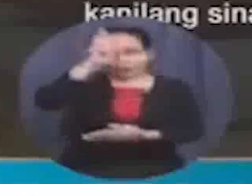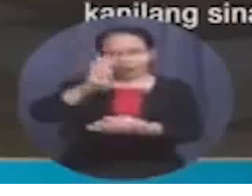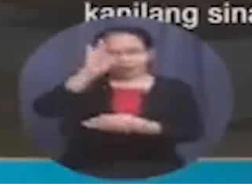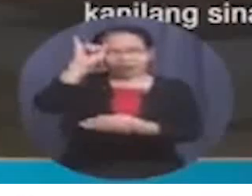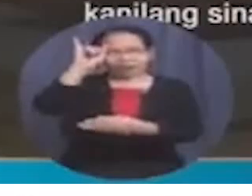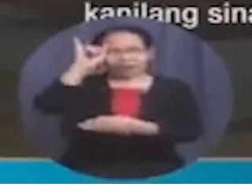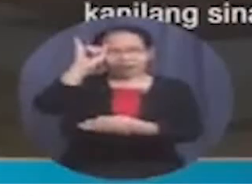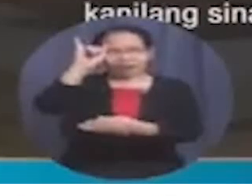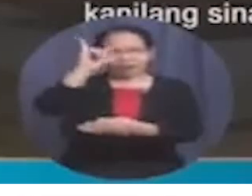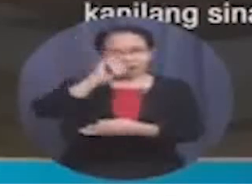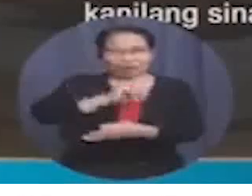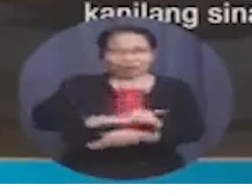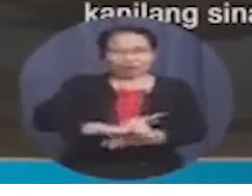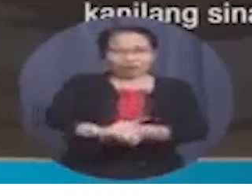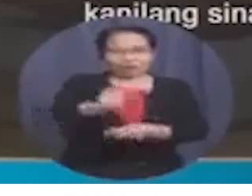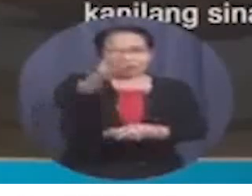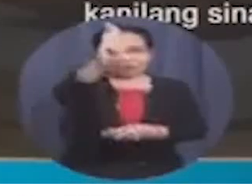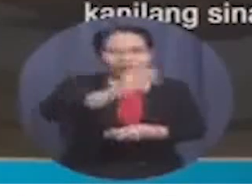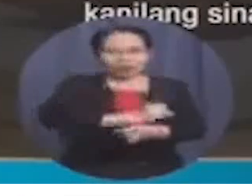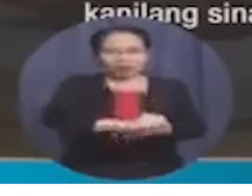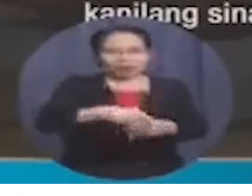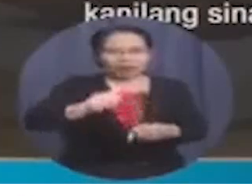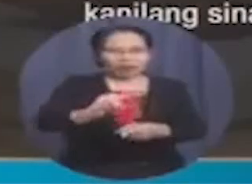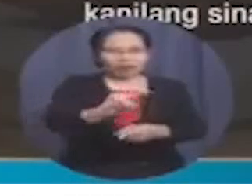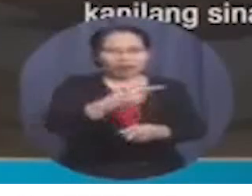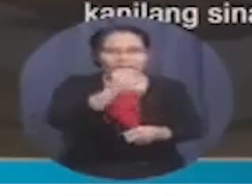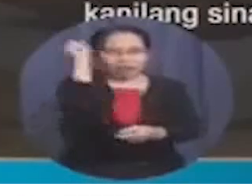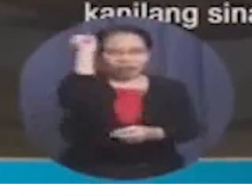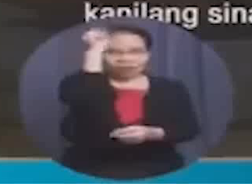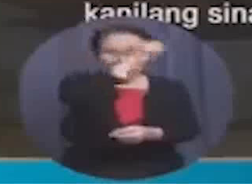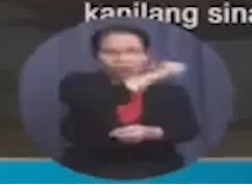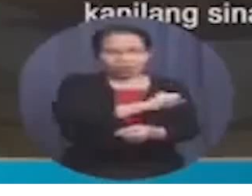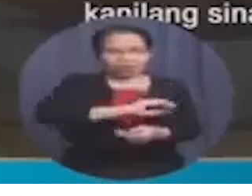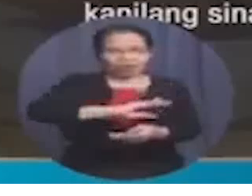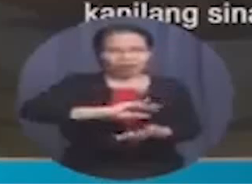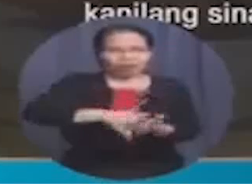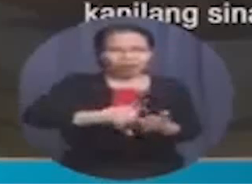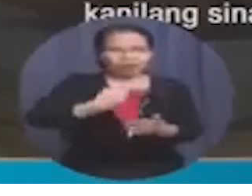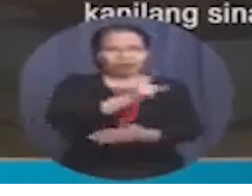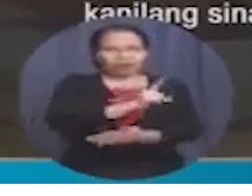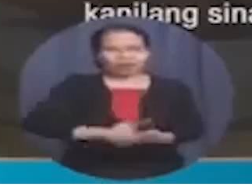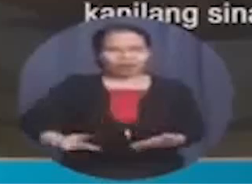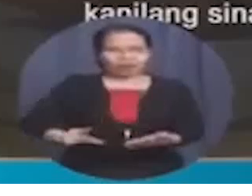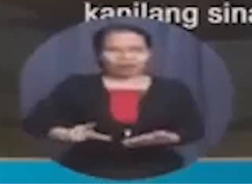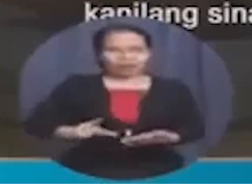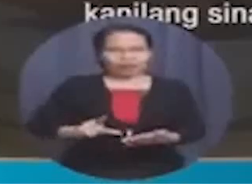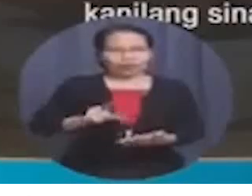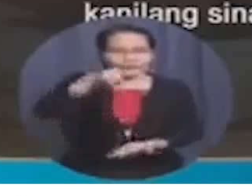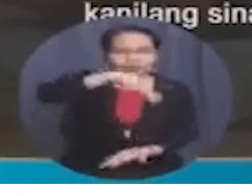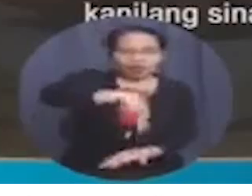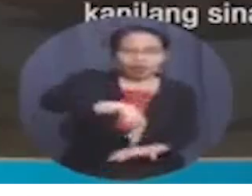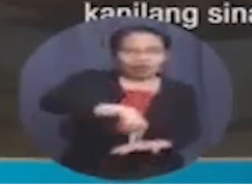Eli. Diretso-diretso, Panginoon ang may sabi. Ulitin mo, kapatid na Daniel. Ganito ang sabi ng